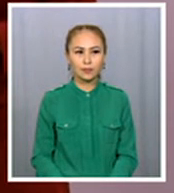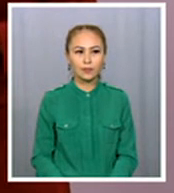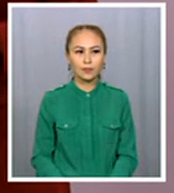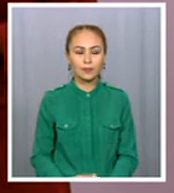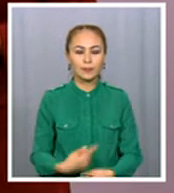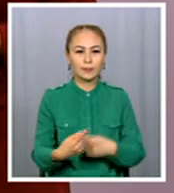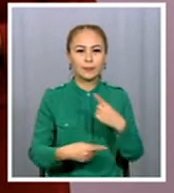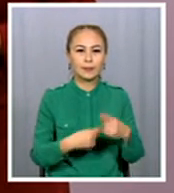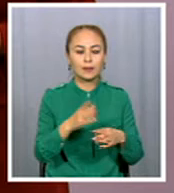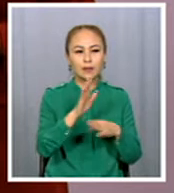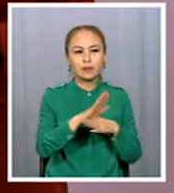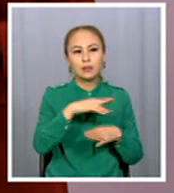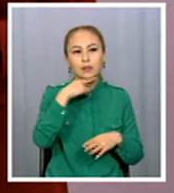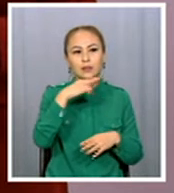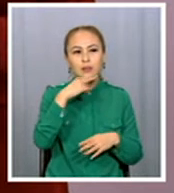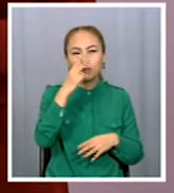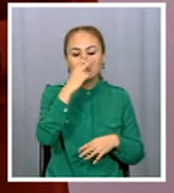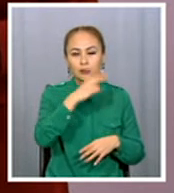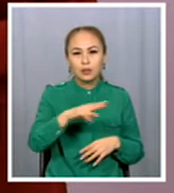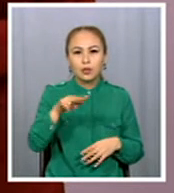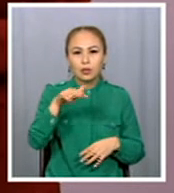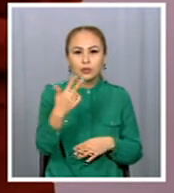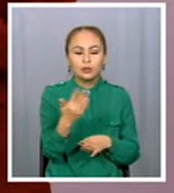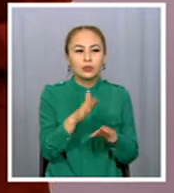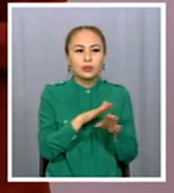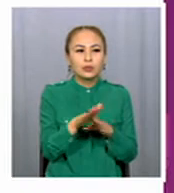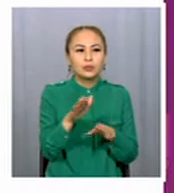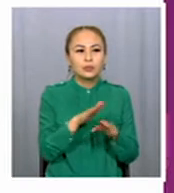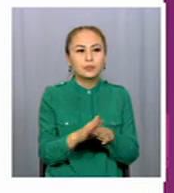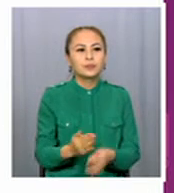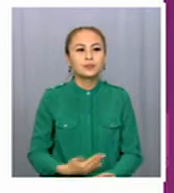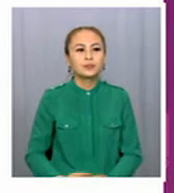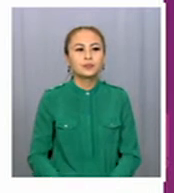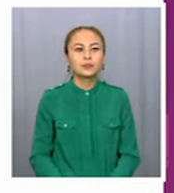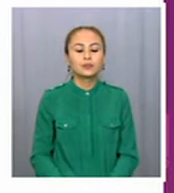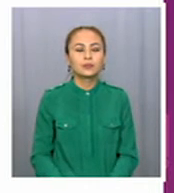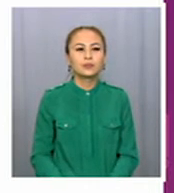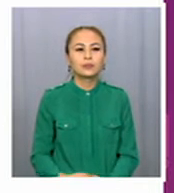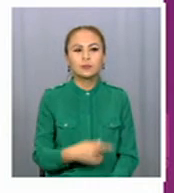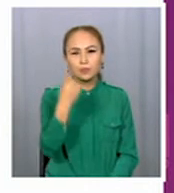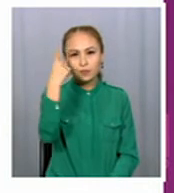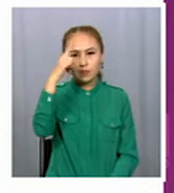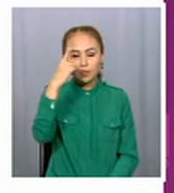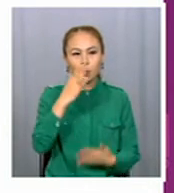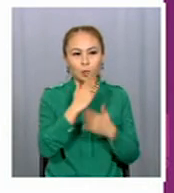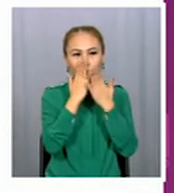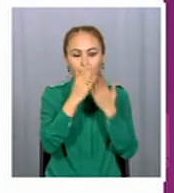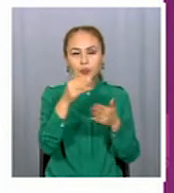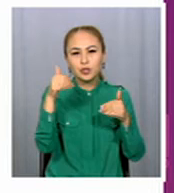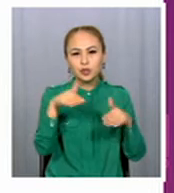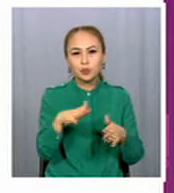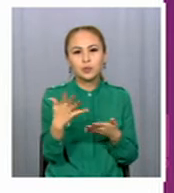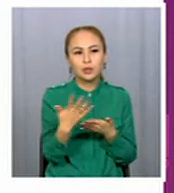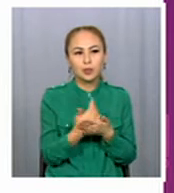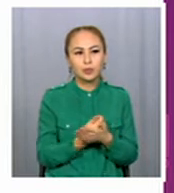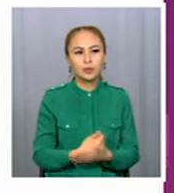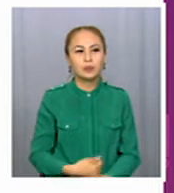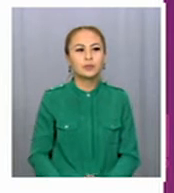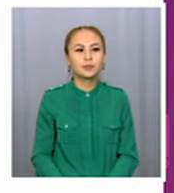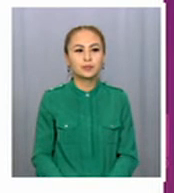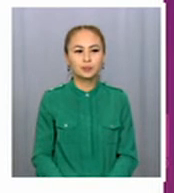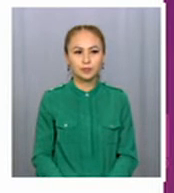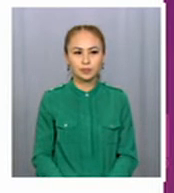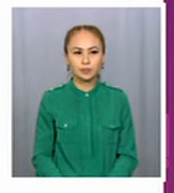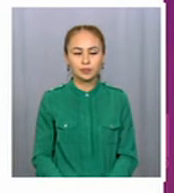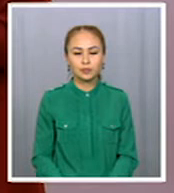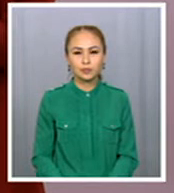Келесі тапсырмаға назар аударамыз. 33-ші жаттығу. Жұмбақты оқып, шешуін табыңдар. Қаны бірге